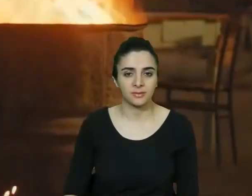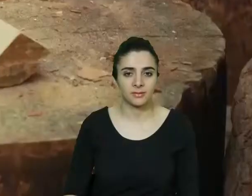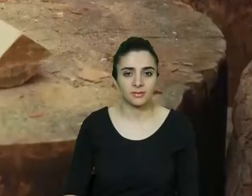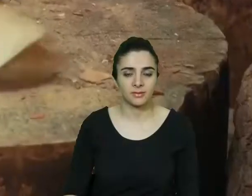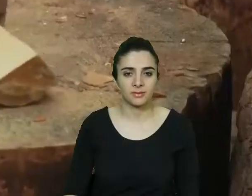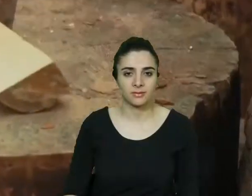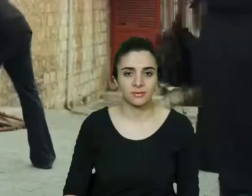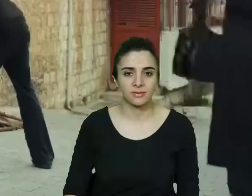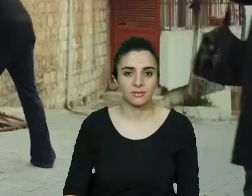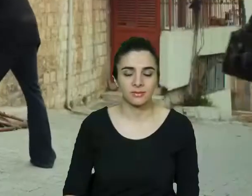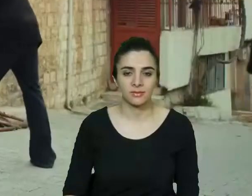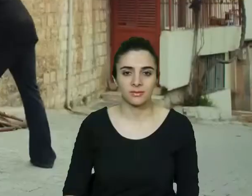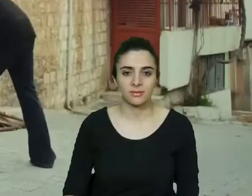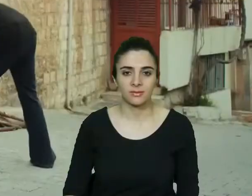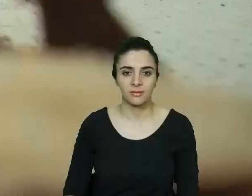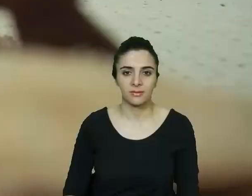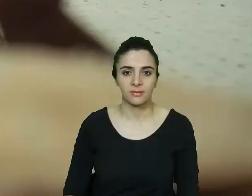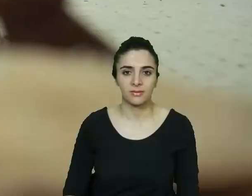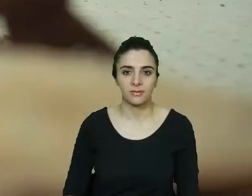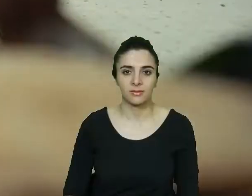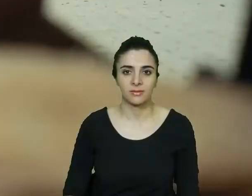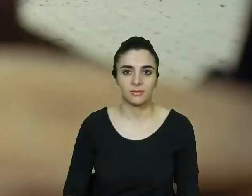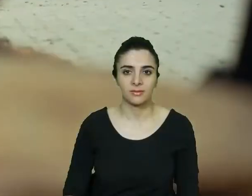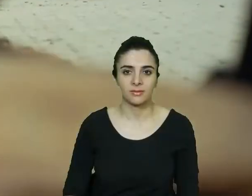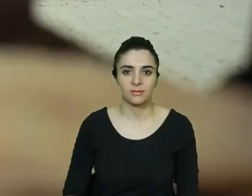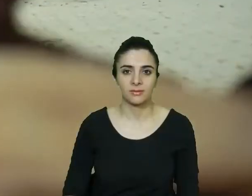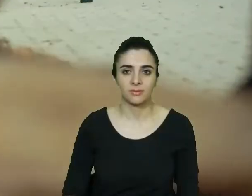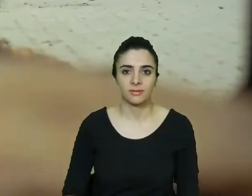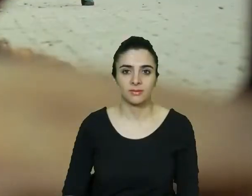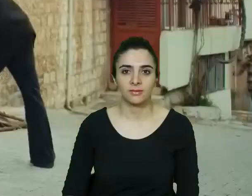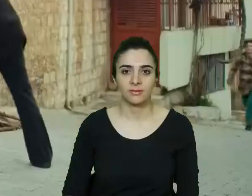zardan. Kahraman kapının önünde odun kırıyor. Güler koşarak geldi.